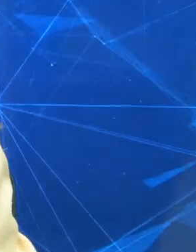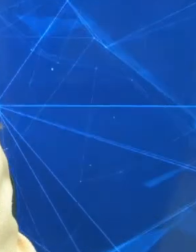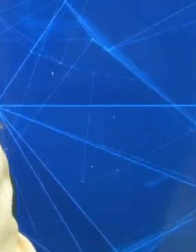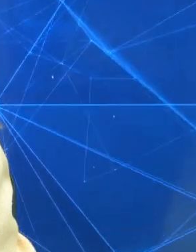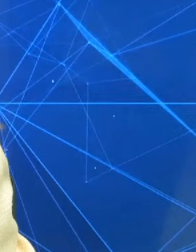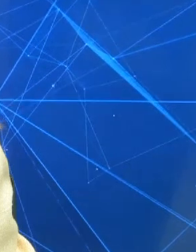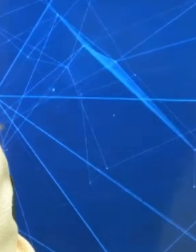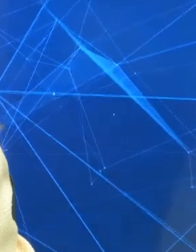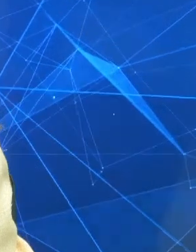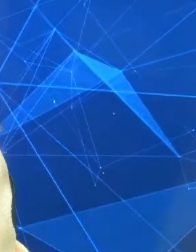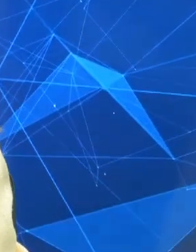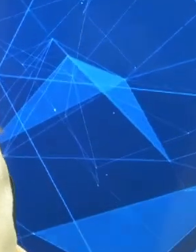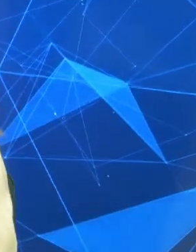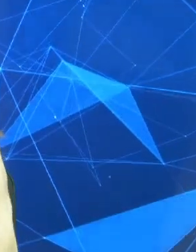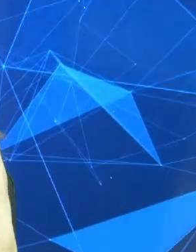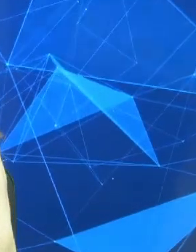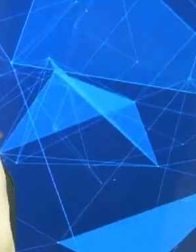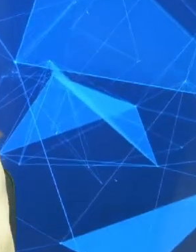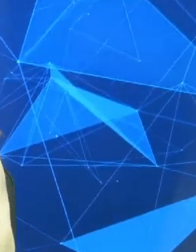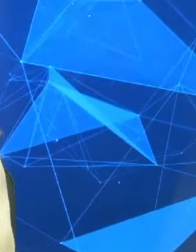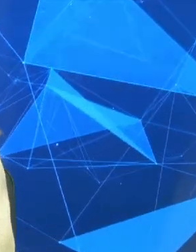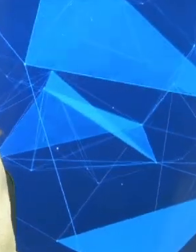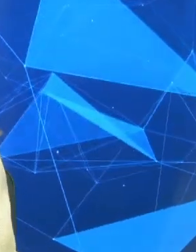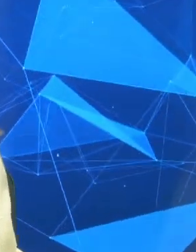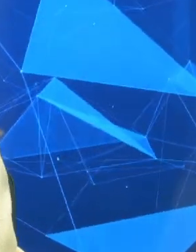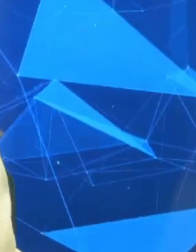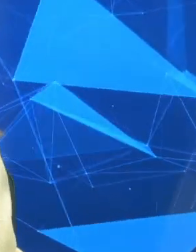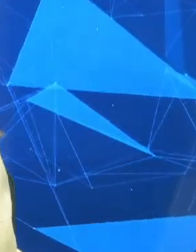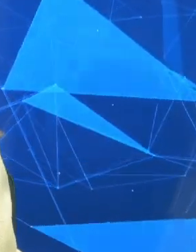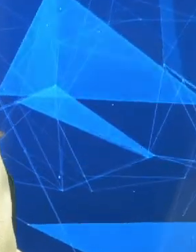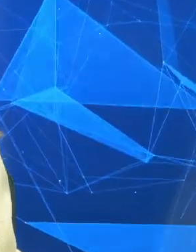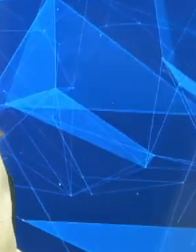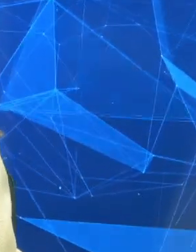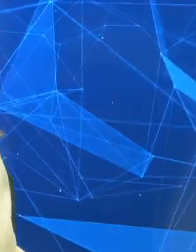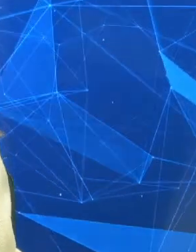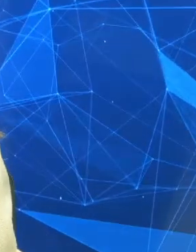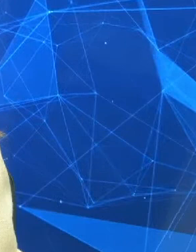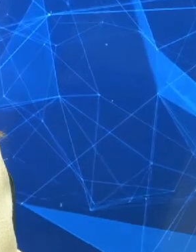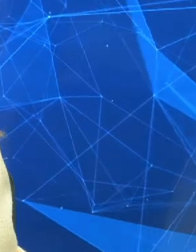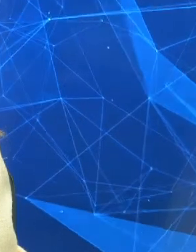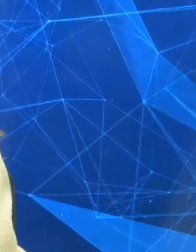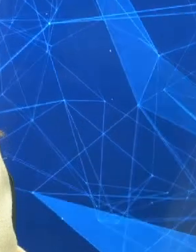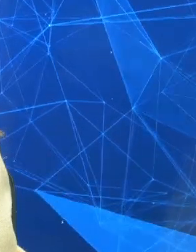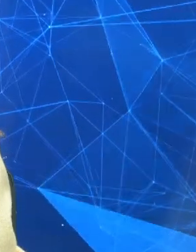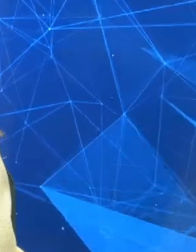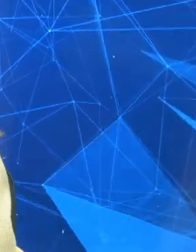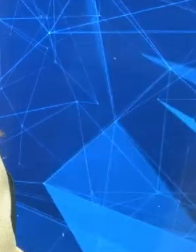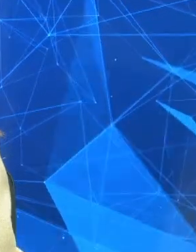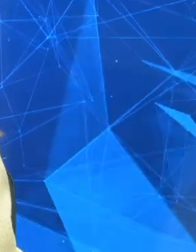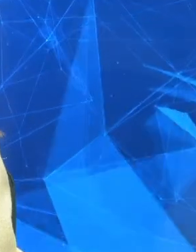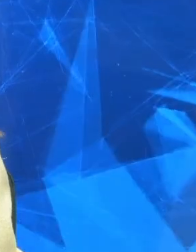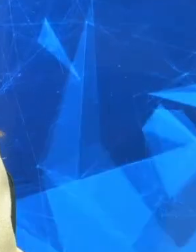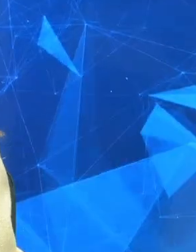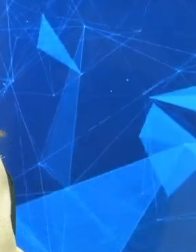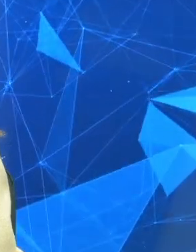δούμε την περασμένη εβδομάδα. Τη Θεσσαλονίκη επισκέφθηκε ο Υπουργός Υποδομών Κώστας Καραμαλής. Συναντήθηκε μεταξύ άλλων και με τον Περιφερειάρχη Κεντρικής